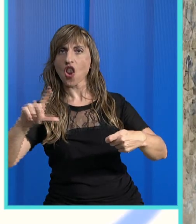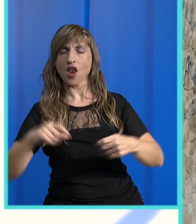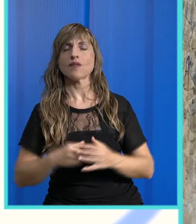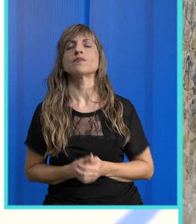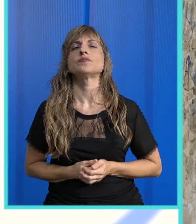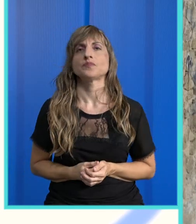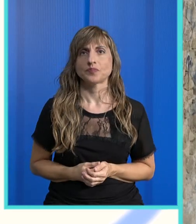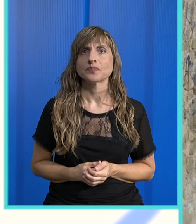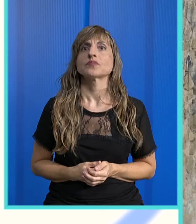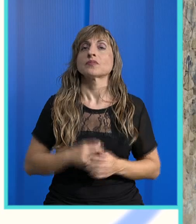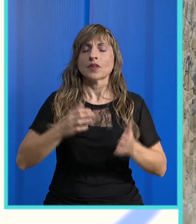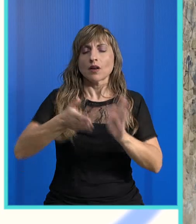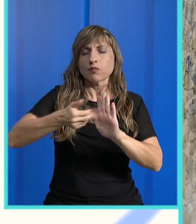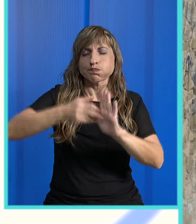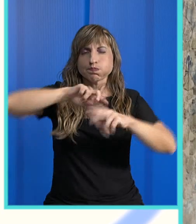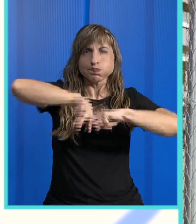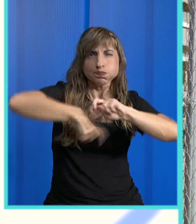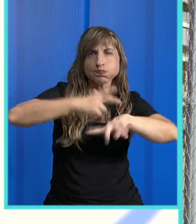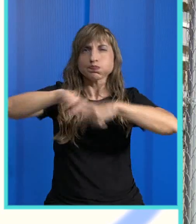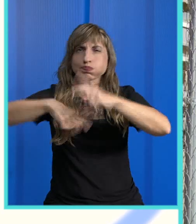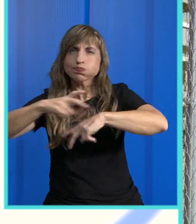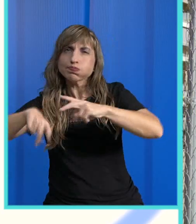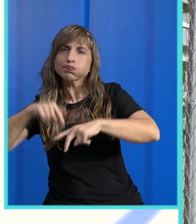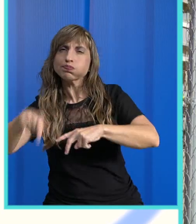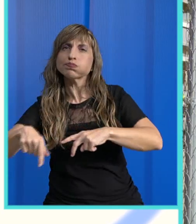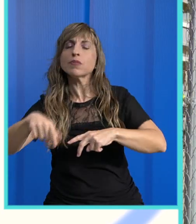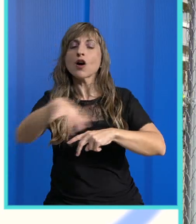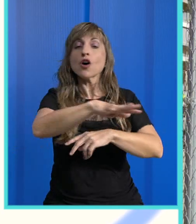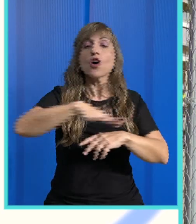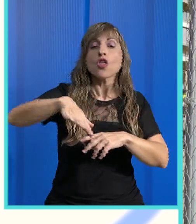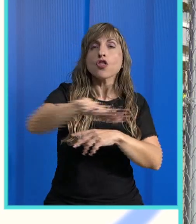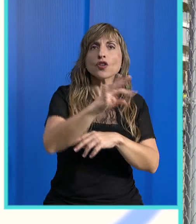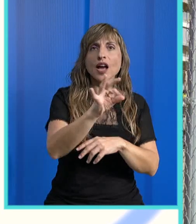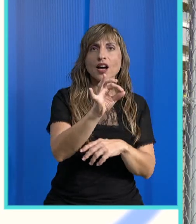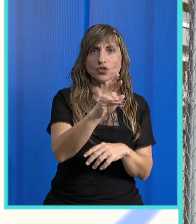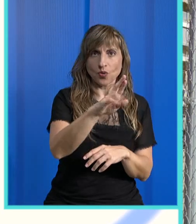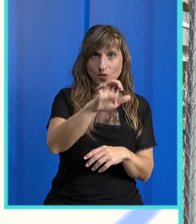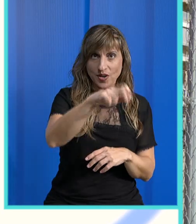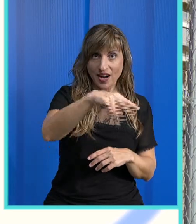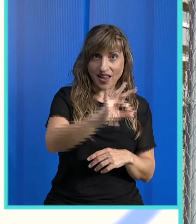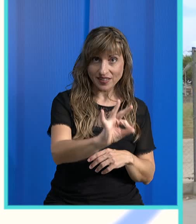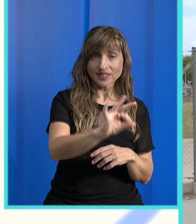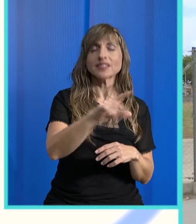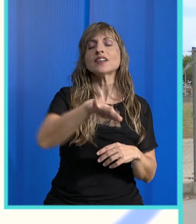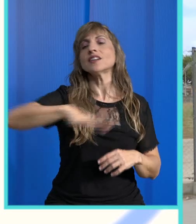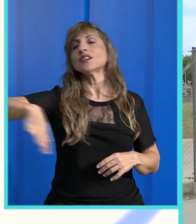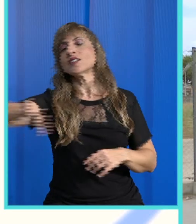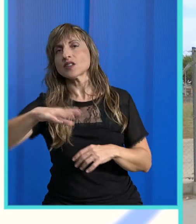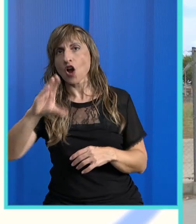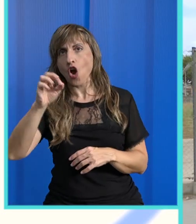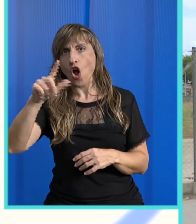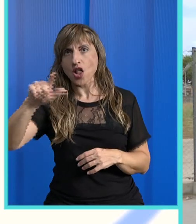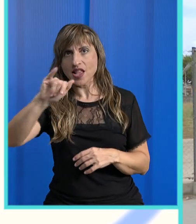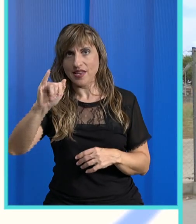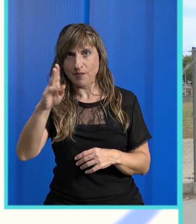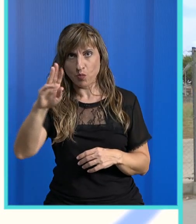Les actuacions de remodelació inclouen la reforma del torrent de la Batllòria i la plaça del Baró de Maldà al barri de Coll i Pujol. També la